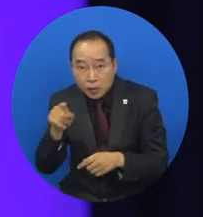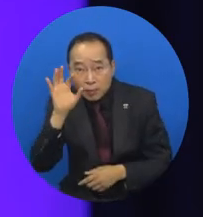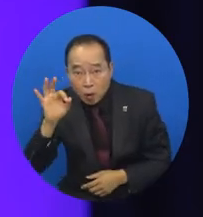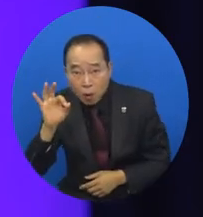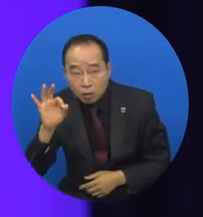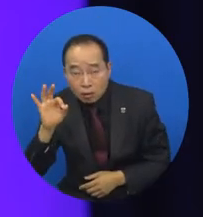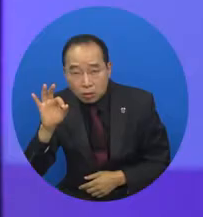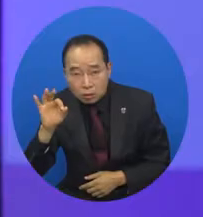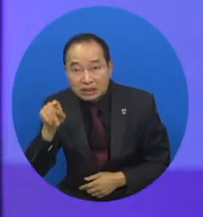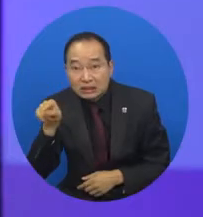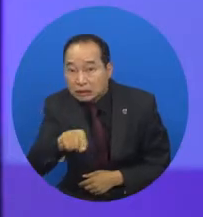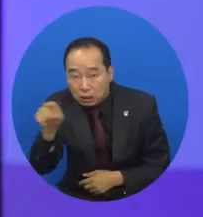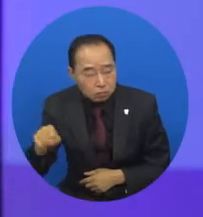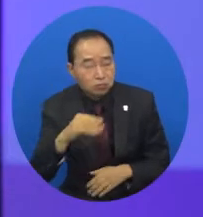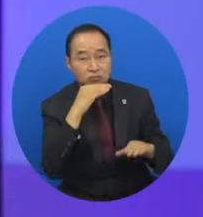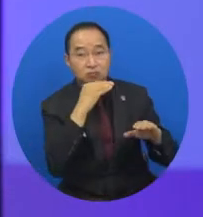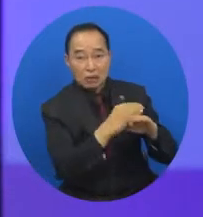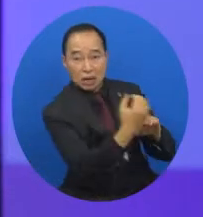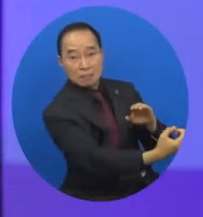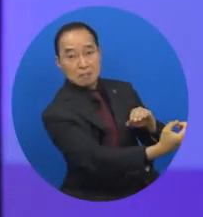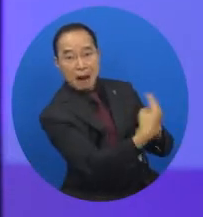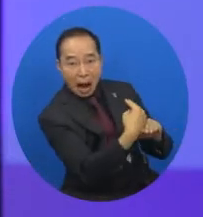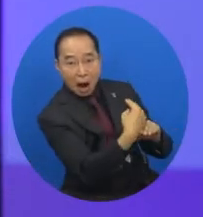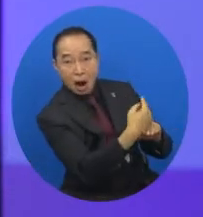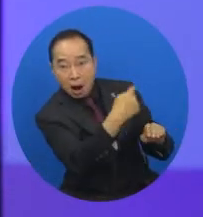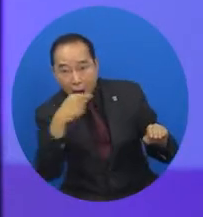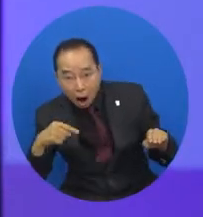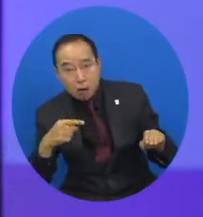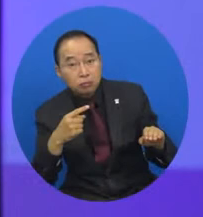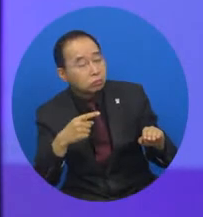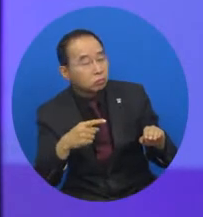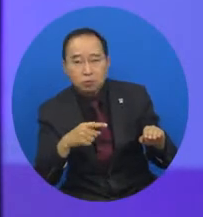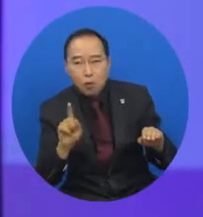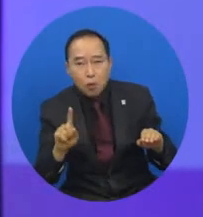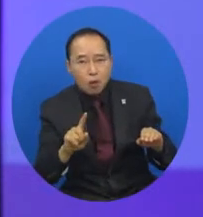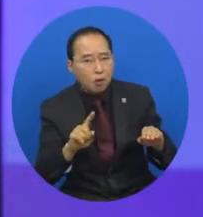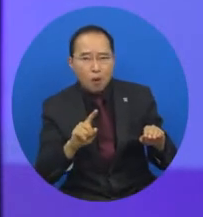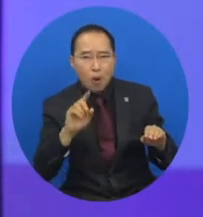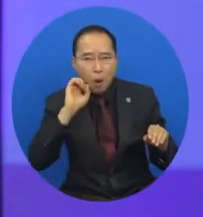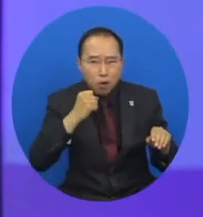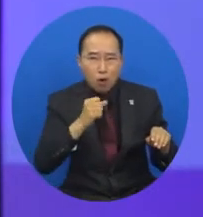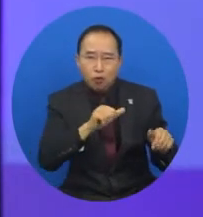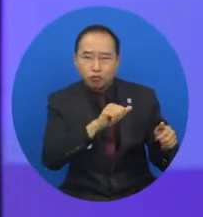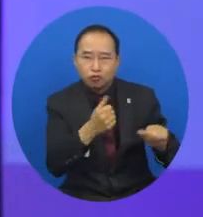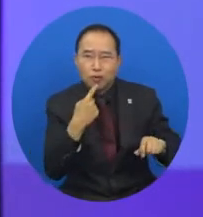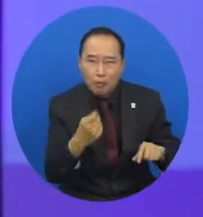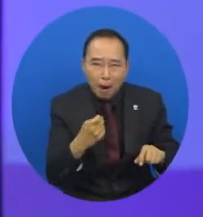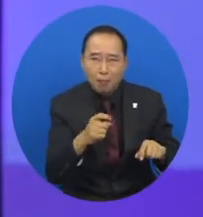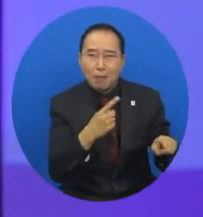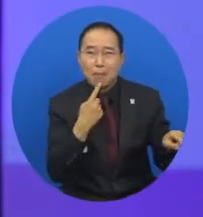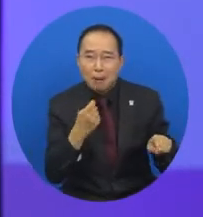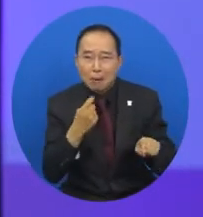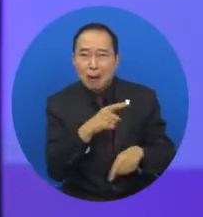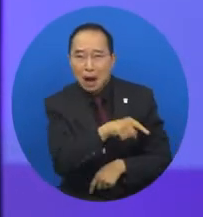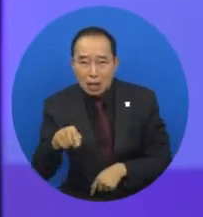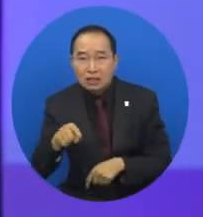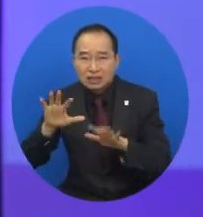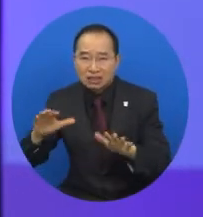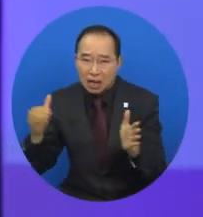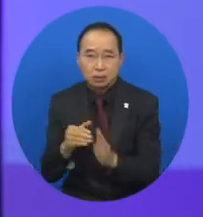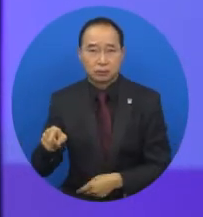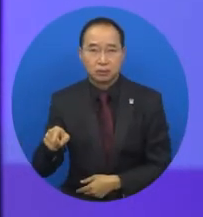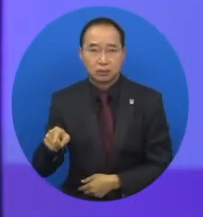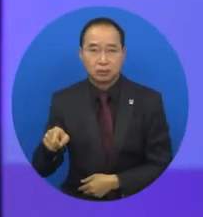남아하기 위해서 온갖 일들을 겪으면서 죽을 뻔한 상황들을 넘기고